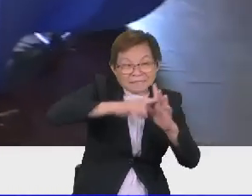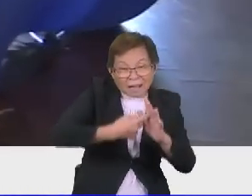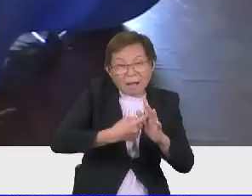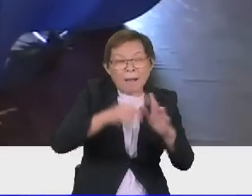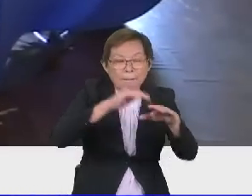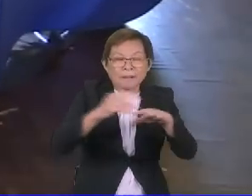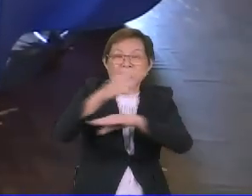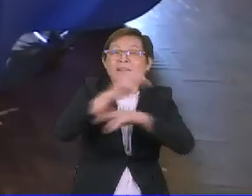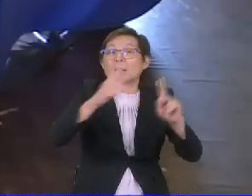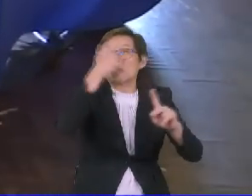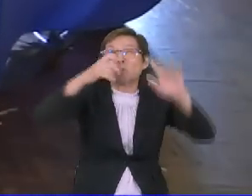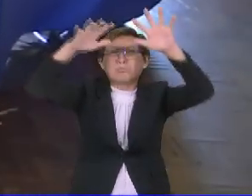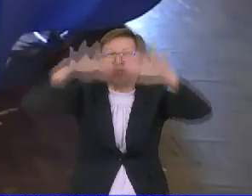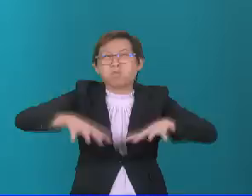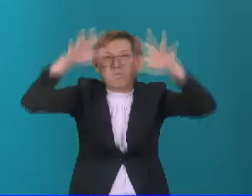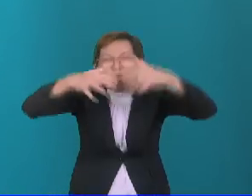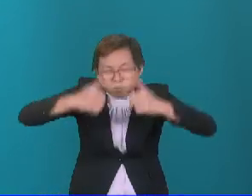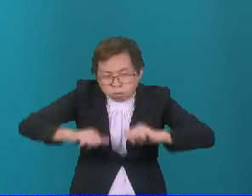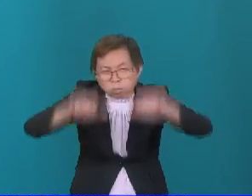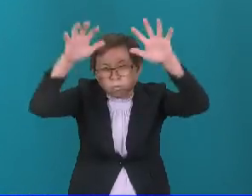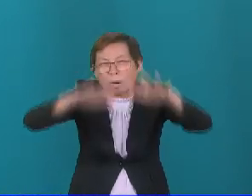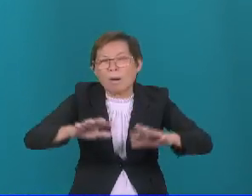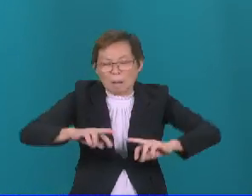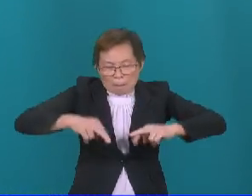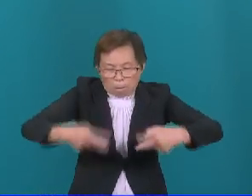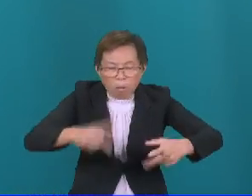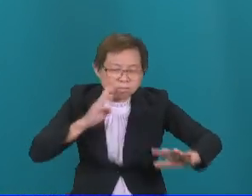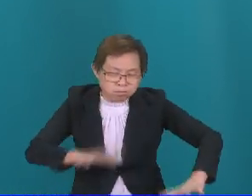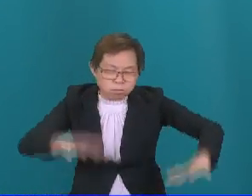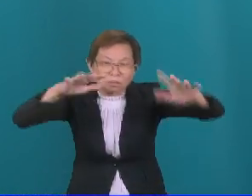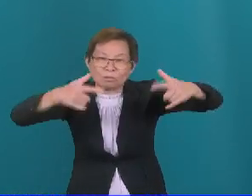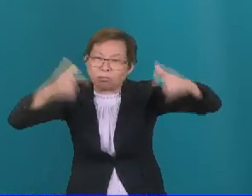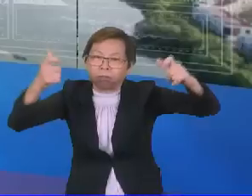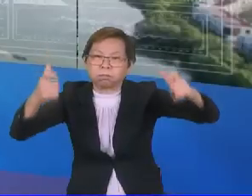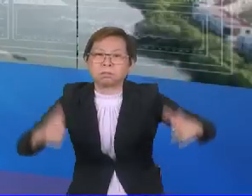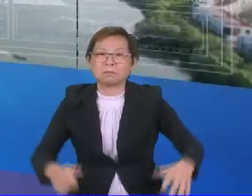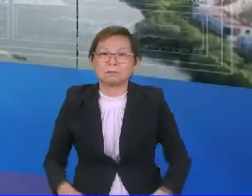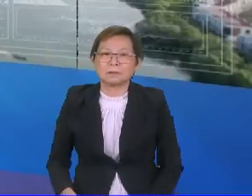akibat hujan lebat berterusan sehingga mengakibatkan banjir kilat